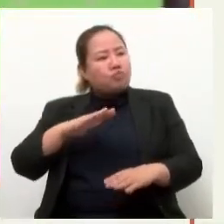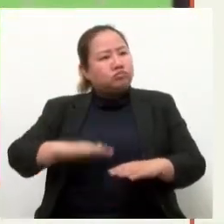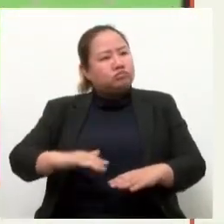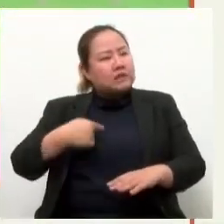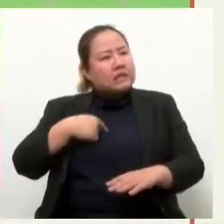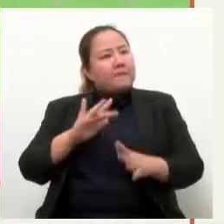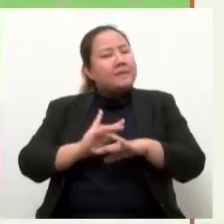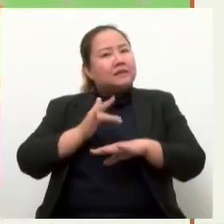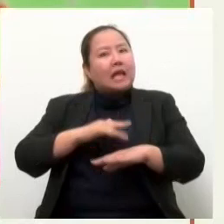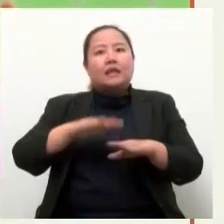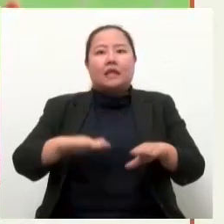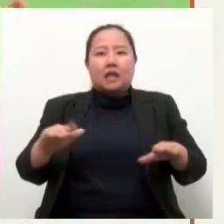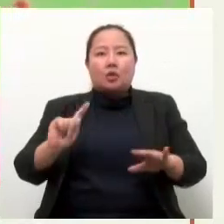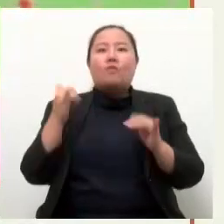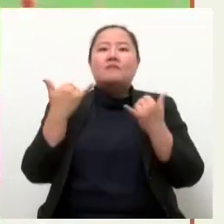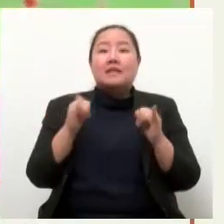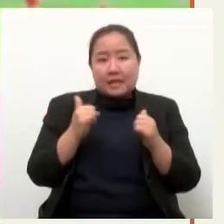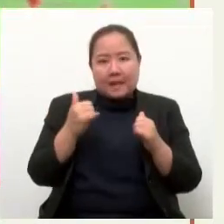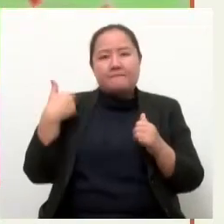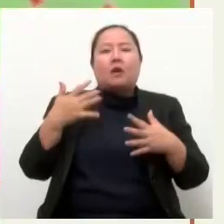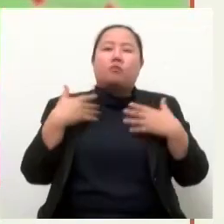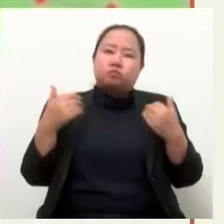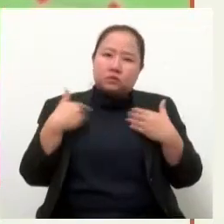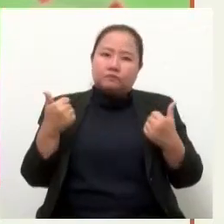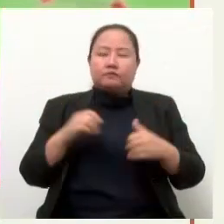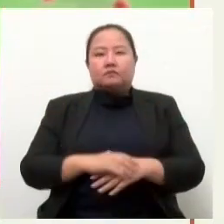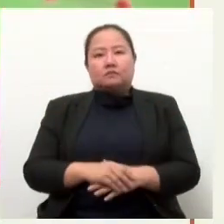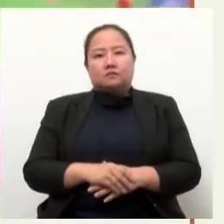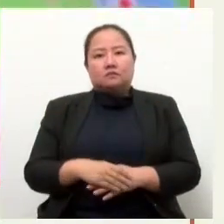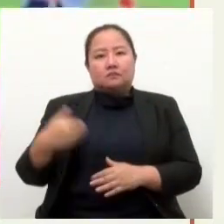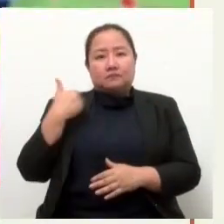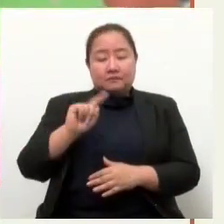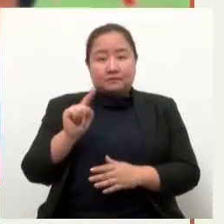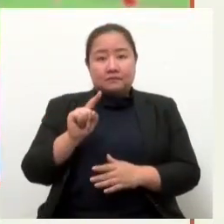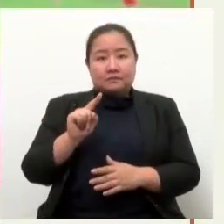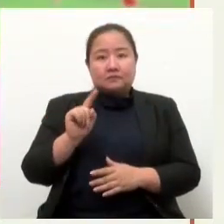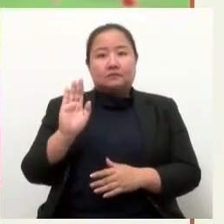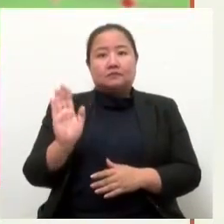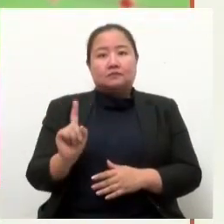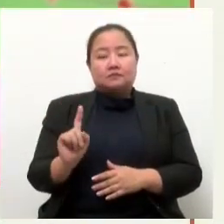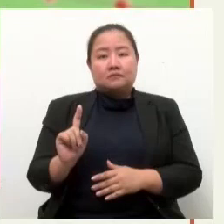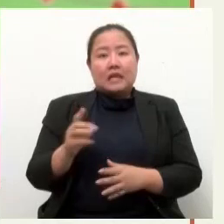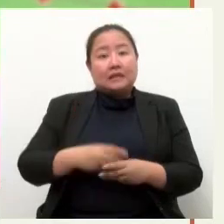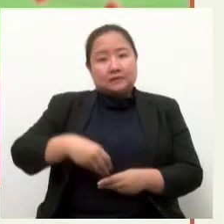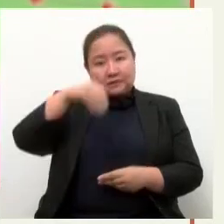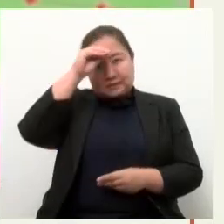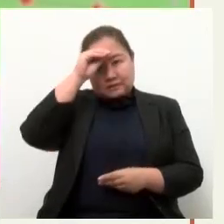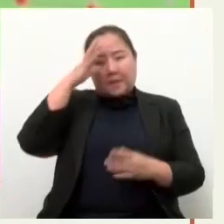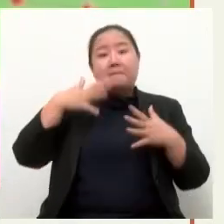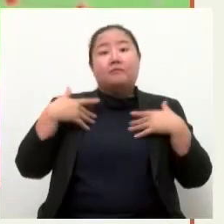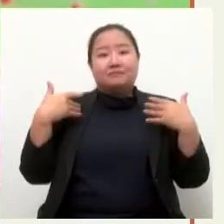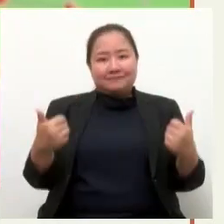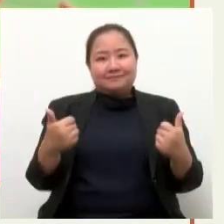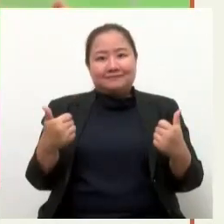รมชาติของเด็กคือต้องมีการเล่นมีการสนุกสนานมันก็จะเข้ากับบริบทที่ว่าการเรียนอย่างมีความสุ